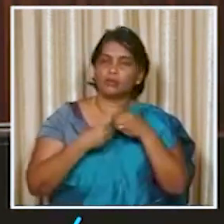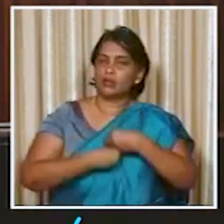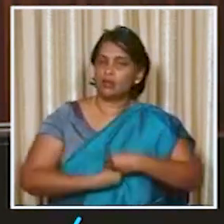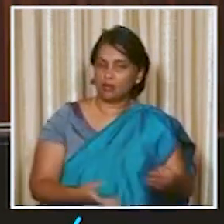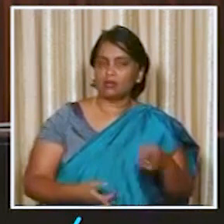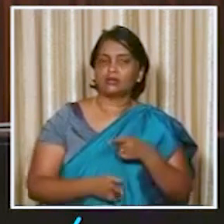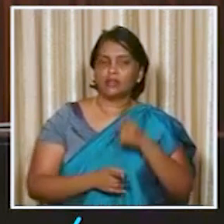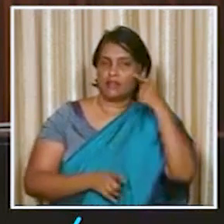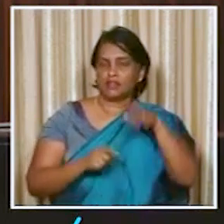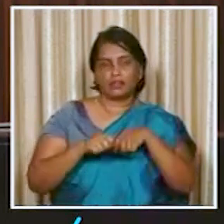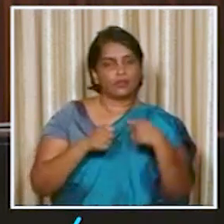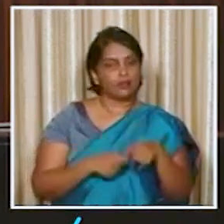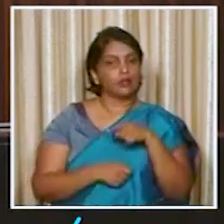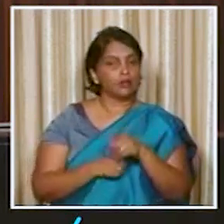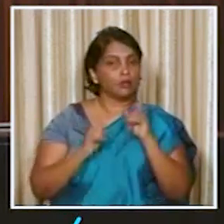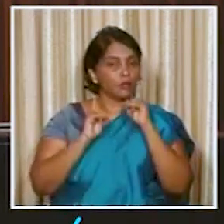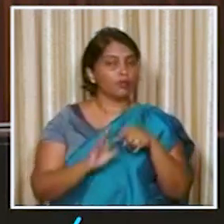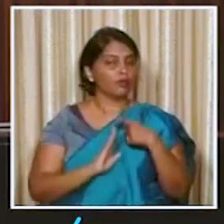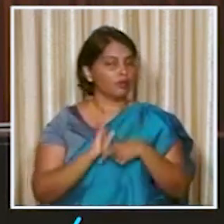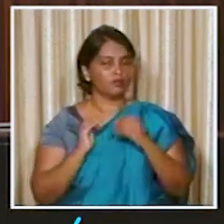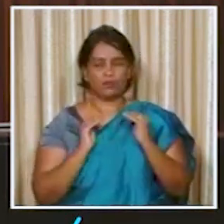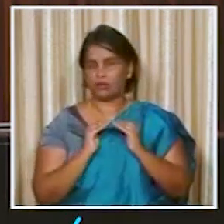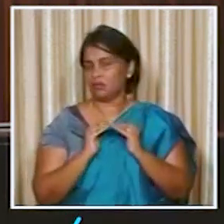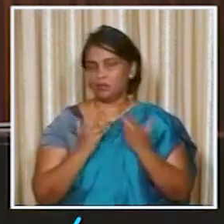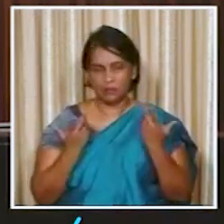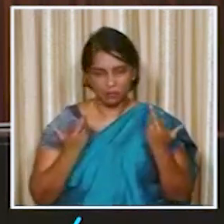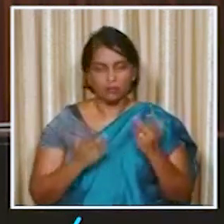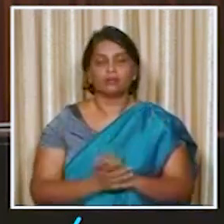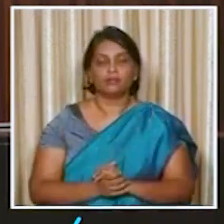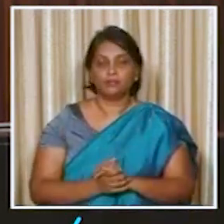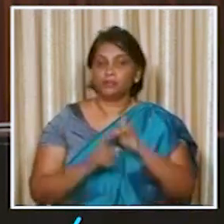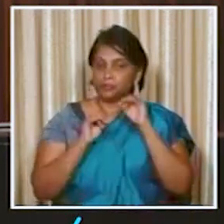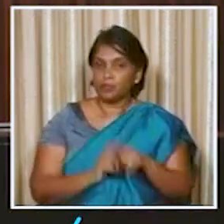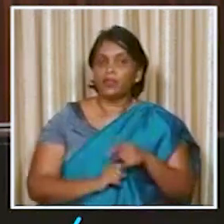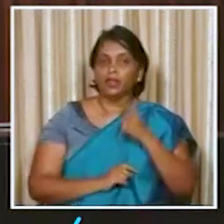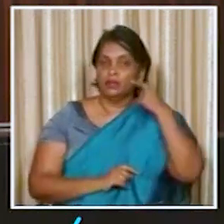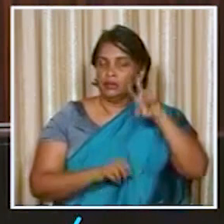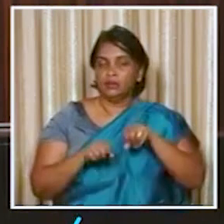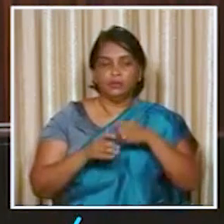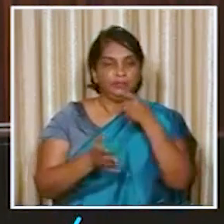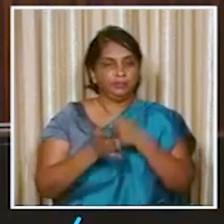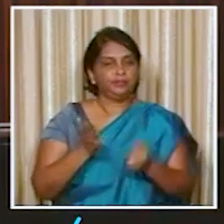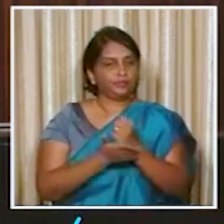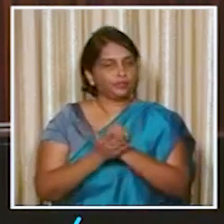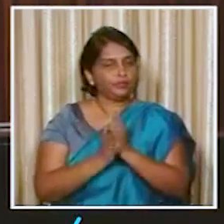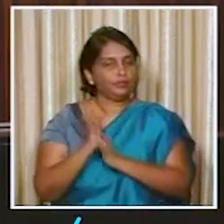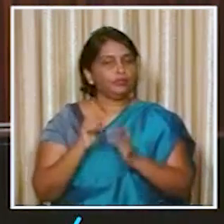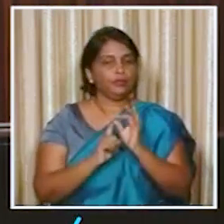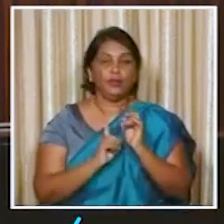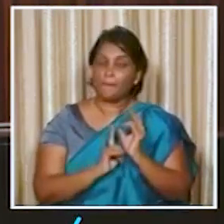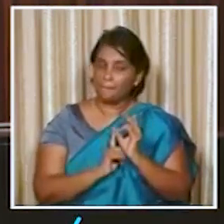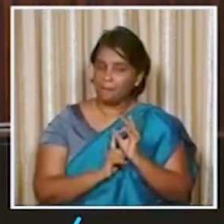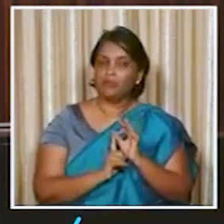මෙම විශ්වාස භංගයට යට කිරීමයි. ඒ අපවෙන් රටකට කොහෙත්ම දැරියහැක්කක් නොවේ. එසේම මේ විශ්වාස භංගයට අත්සන් කළ සෑම මන්ත්‍රීවරුද